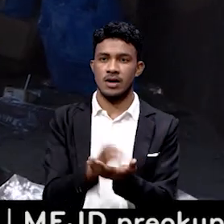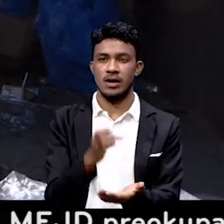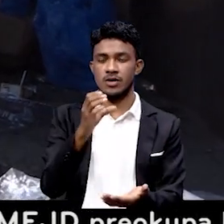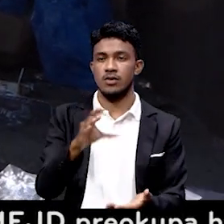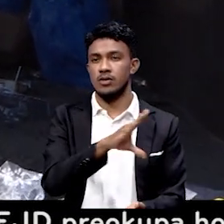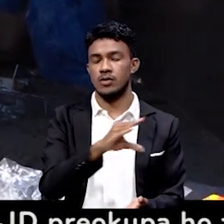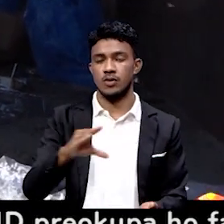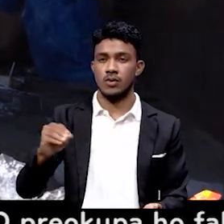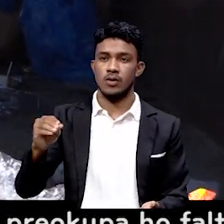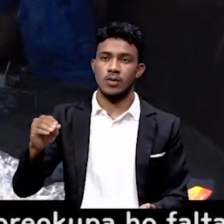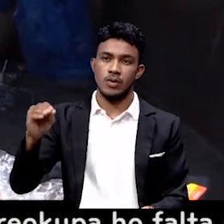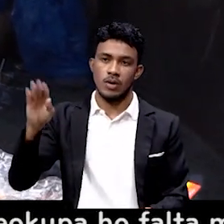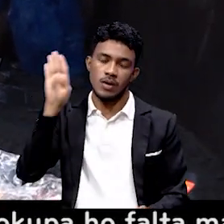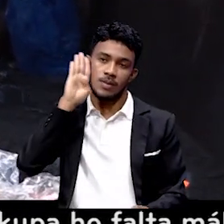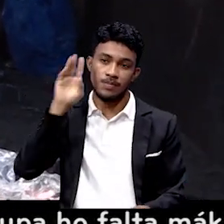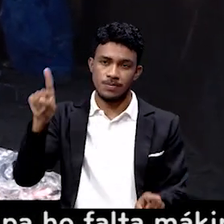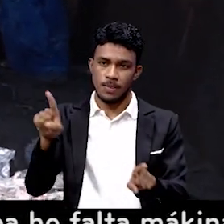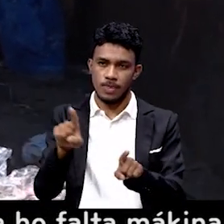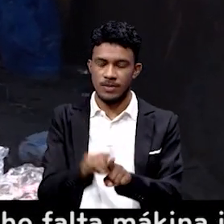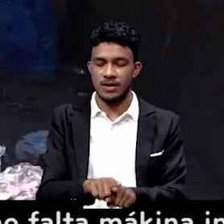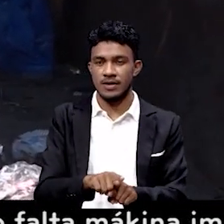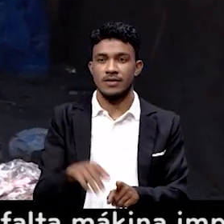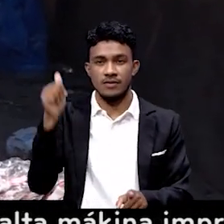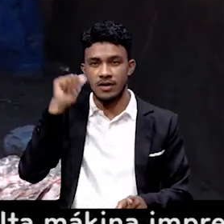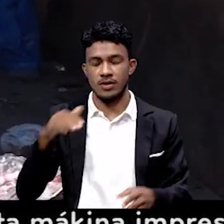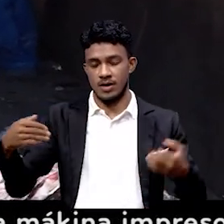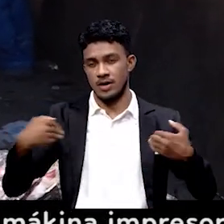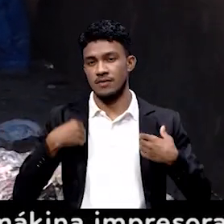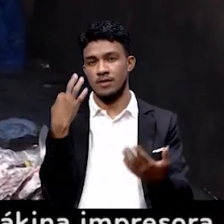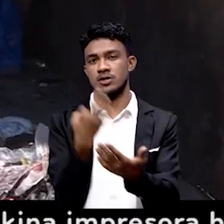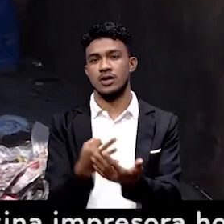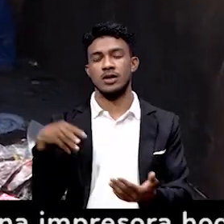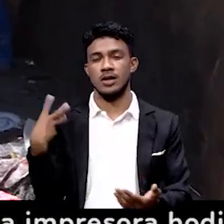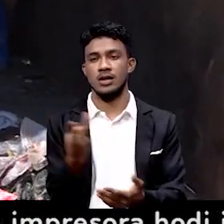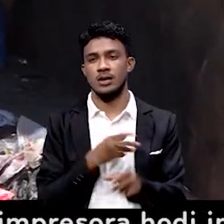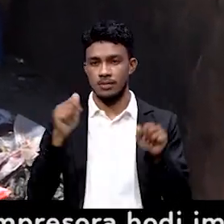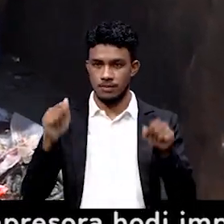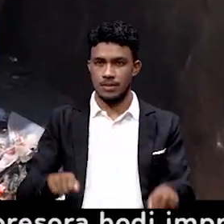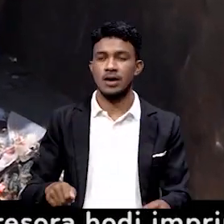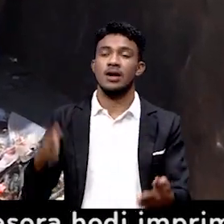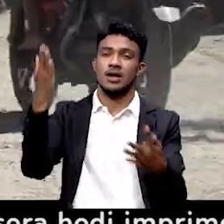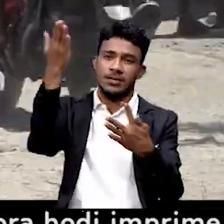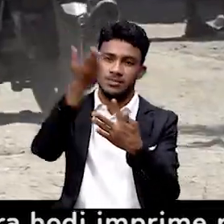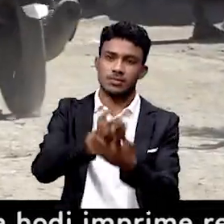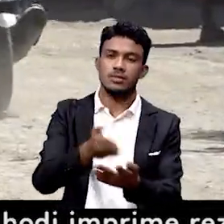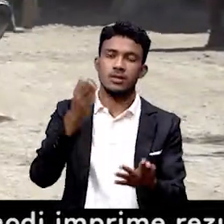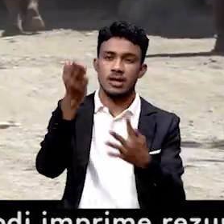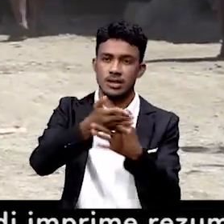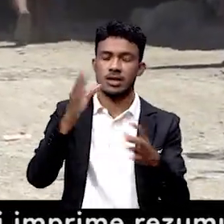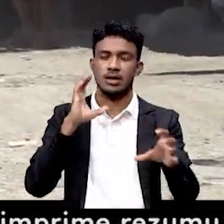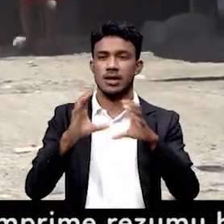bekara bes iha dalam rumah yang saya iha osan kita bela saya kereta macam kono yang saya osan laya lawa